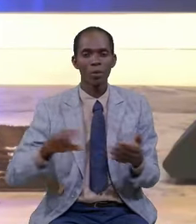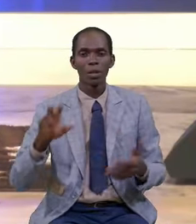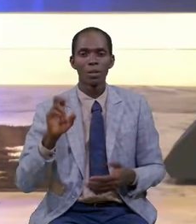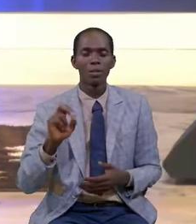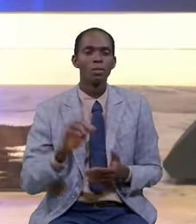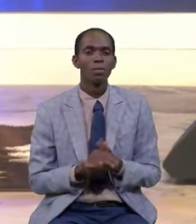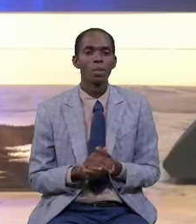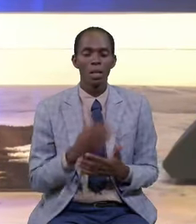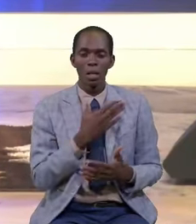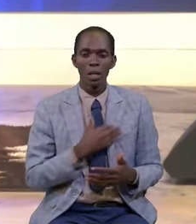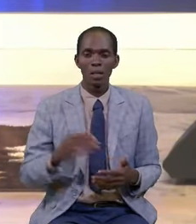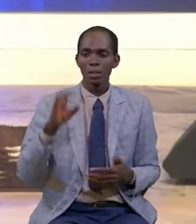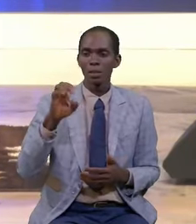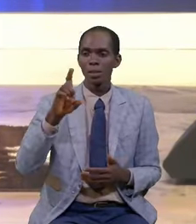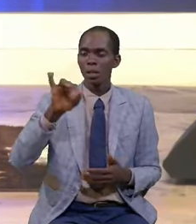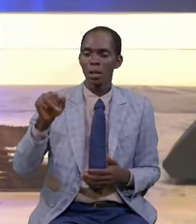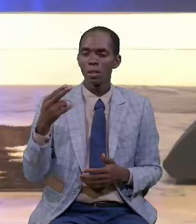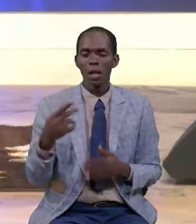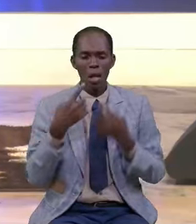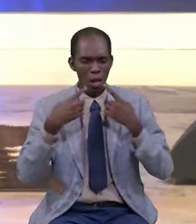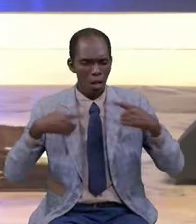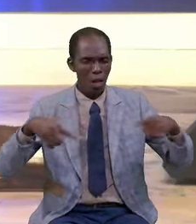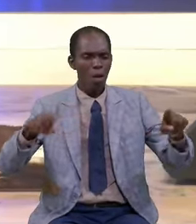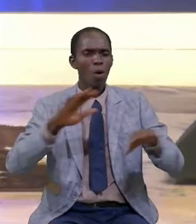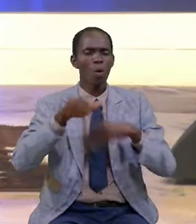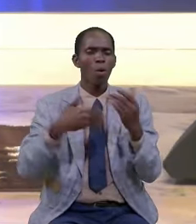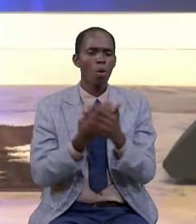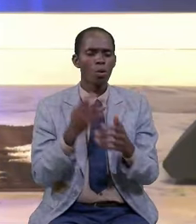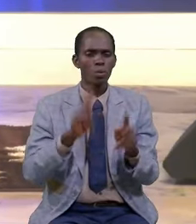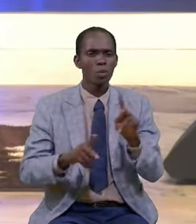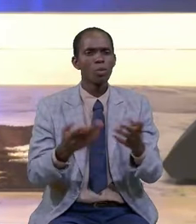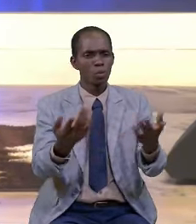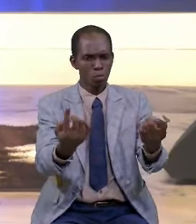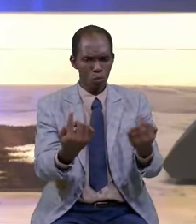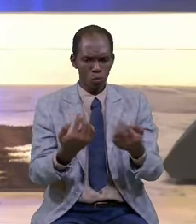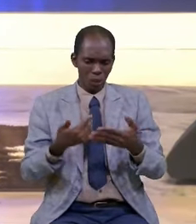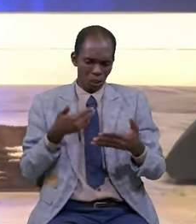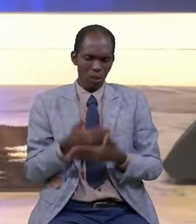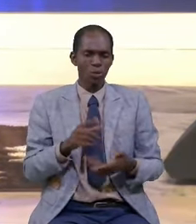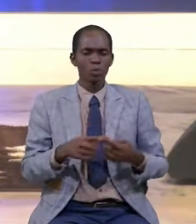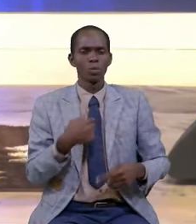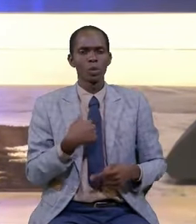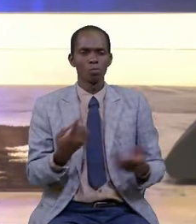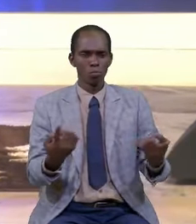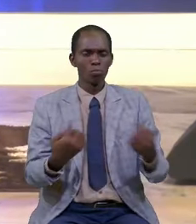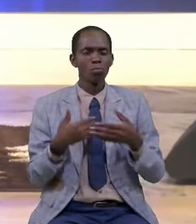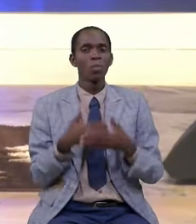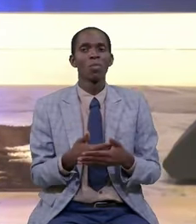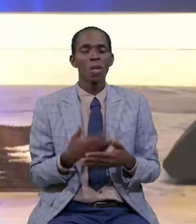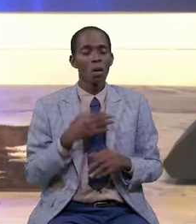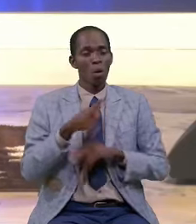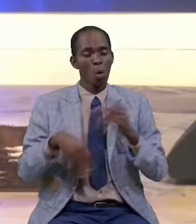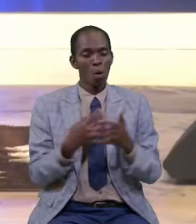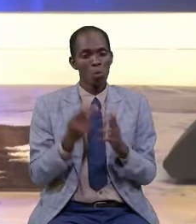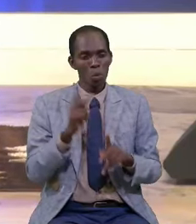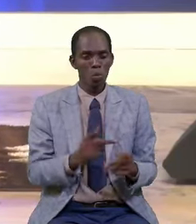Élie dit alors à tout le peuple, « Approchez-vous de moi. » Tout le peuple s'approcha